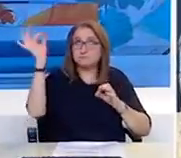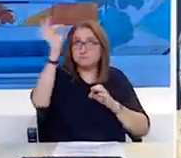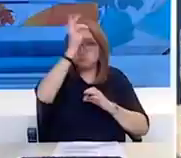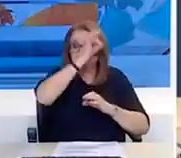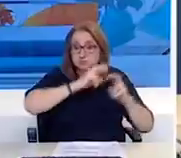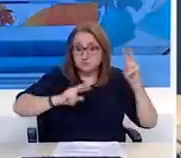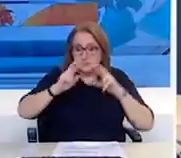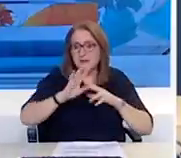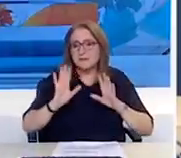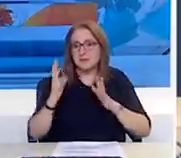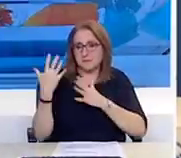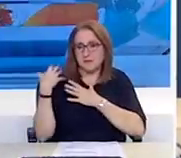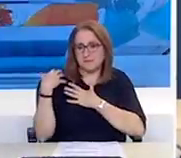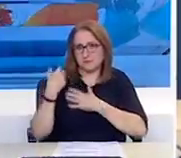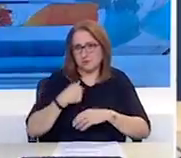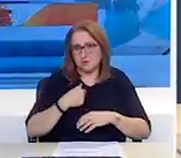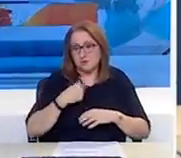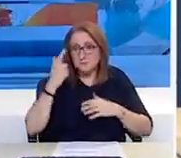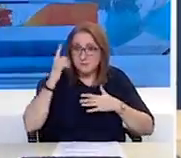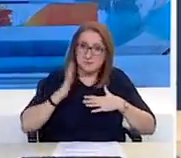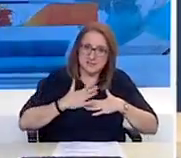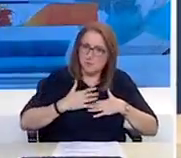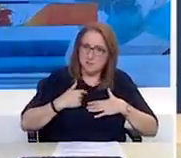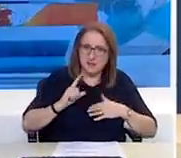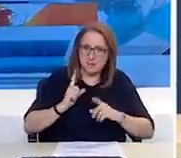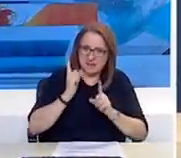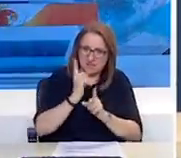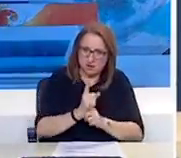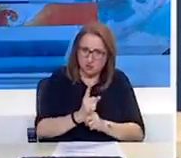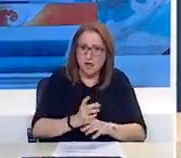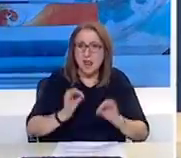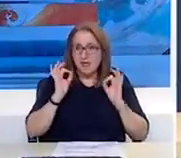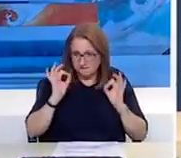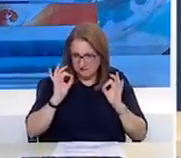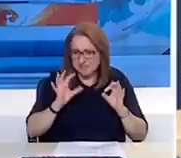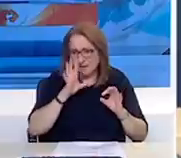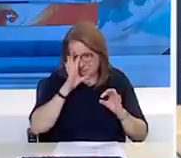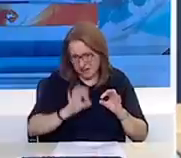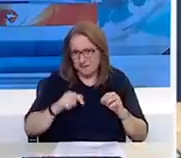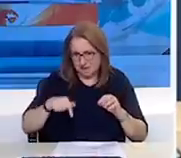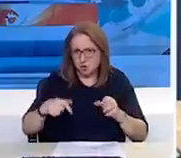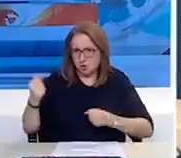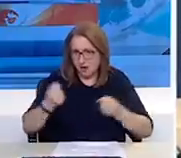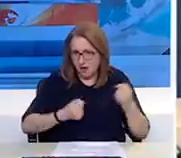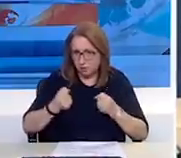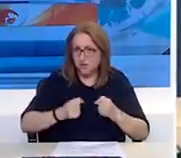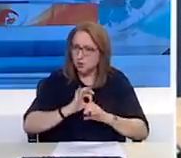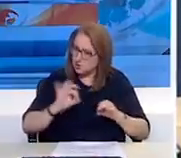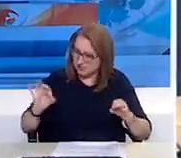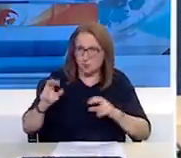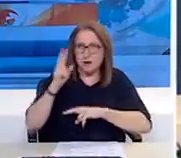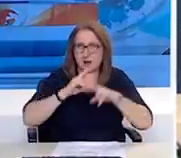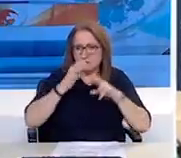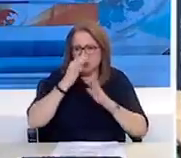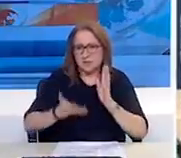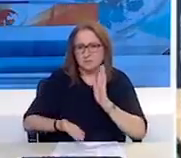Αλλά φυσικά και αν ένα μέτρο καταργείται και οι άνθρωποι μετακινούνται πολύ περισσότερο, μπορεί να αυξηθεί και να έχει επιπτώσεις ιδιαίτερα σε ανθρώπους